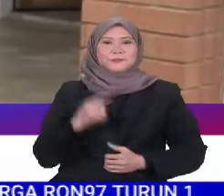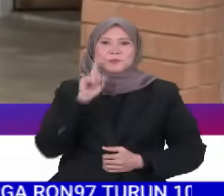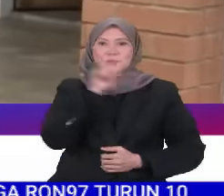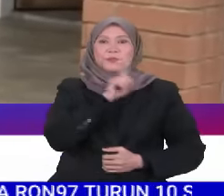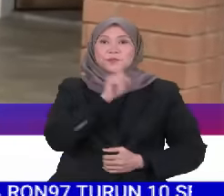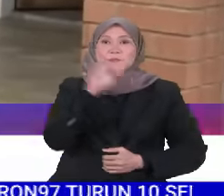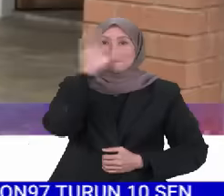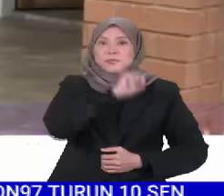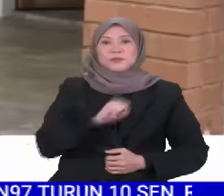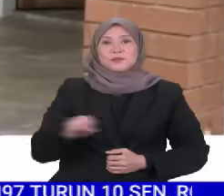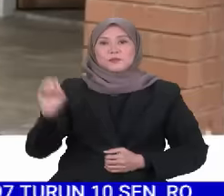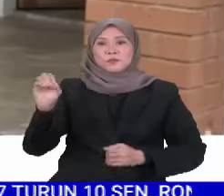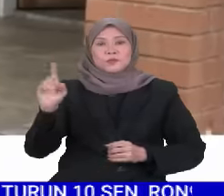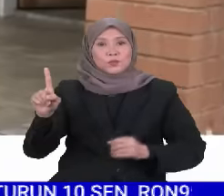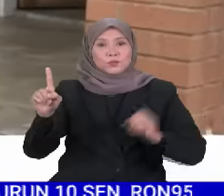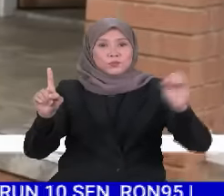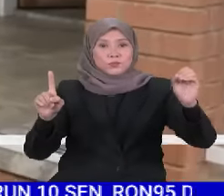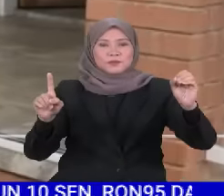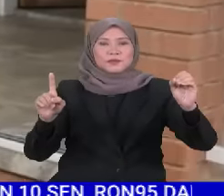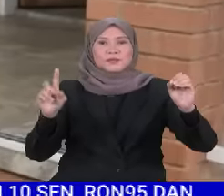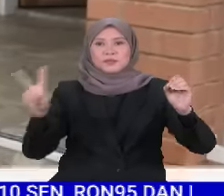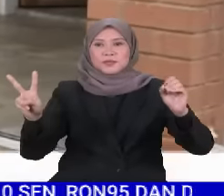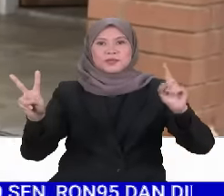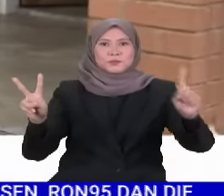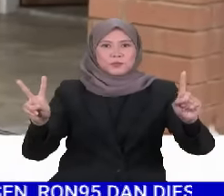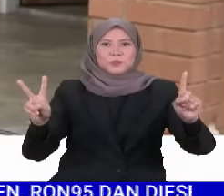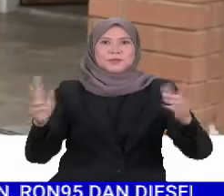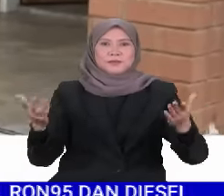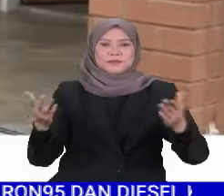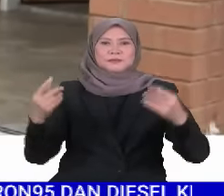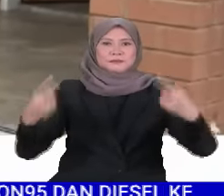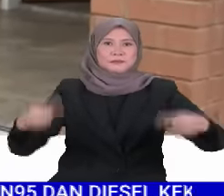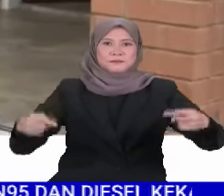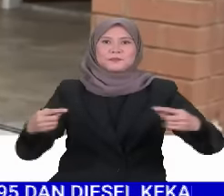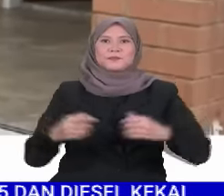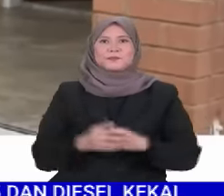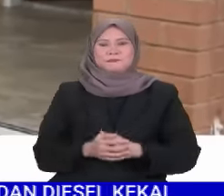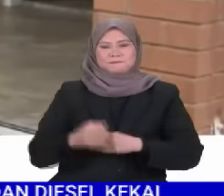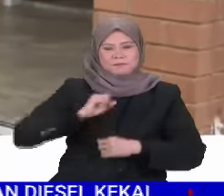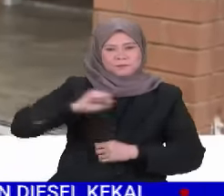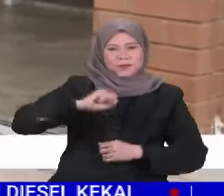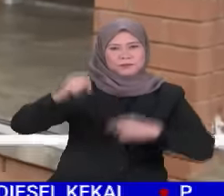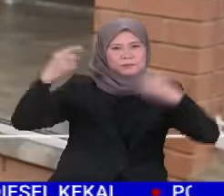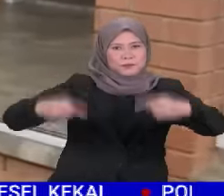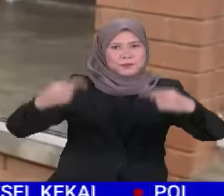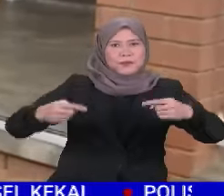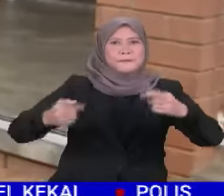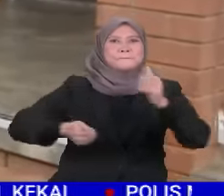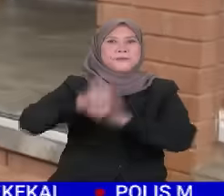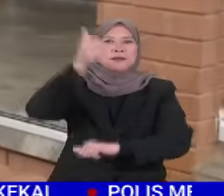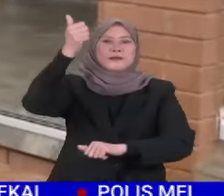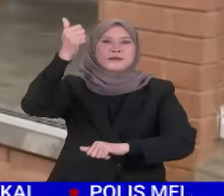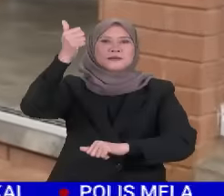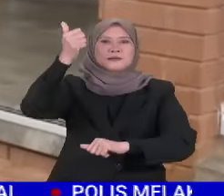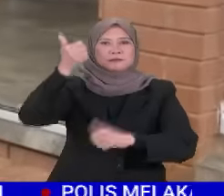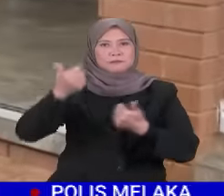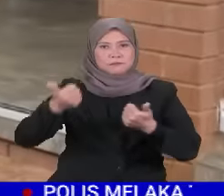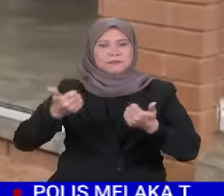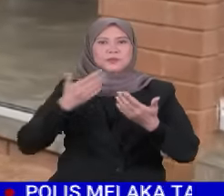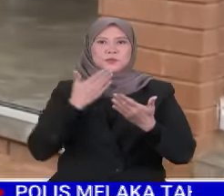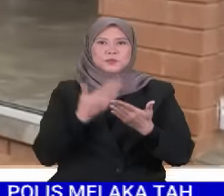10 dan 21 saudara untuk Flash keluaran fight untuk menang Salah satu kemenangan yang